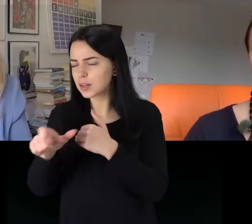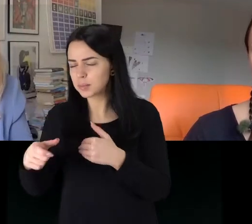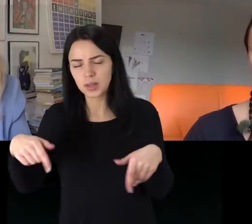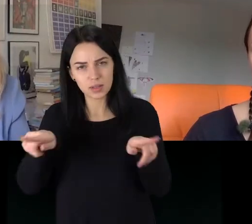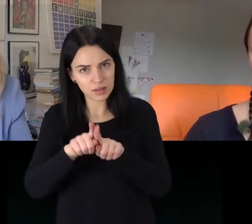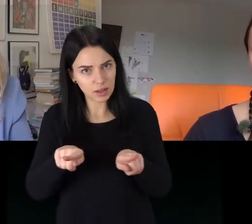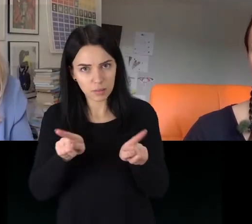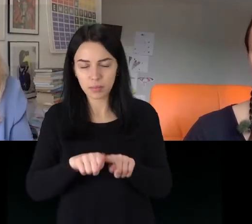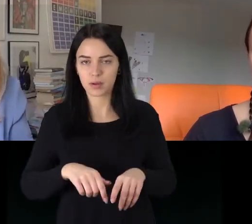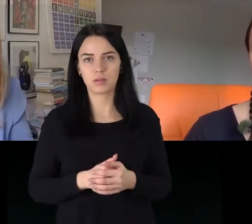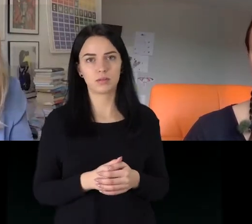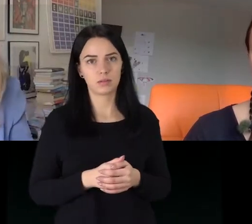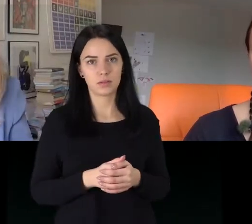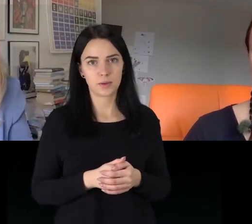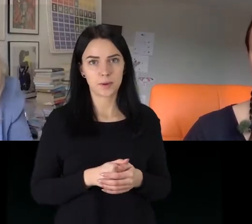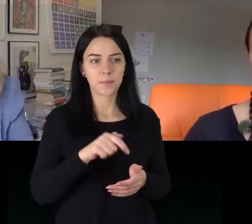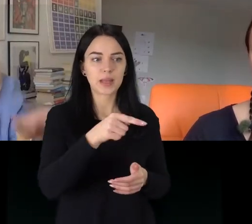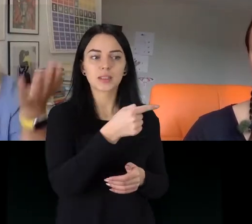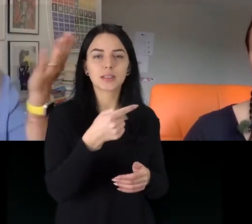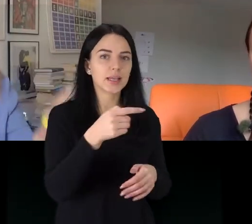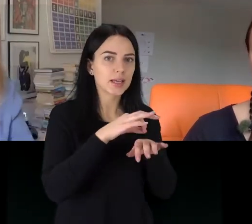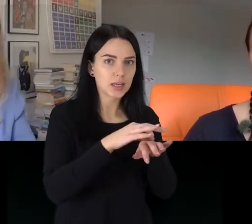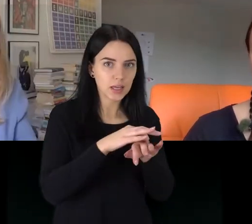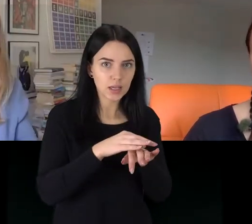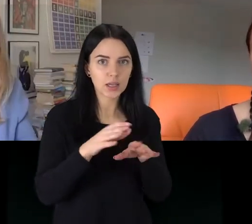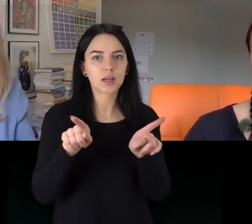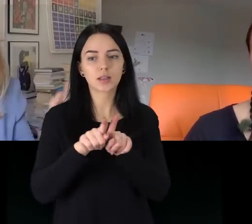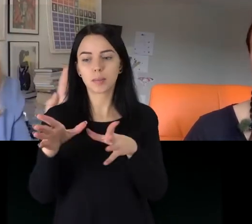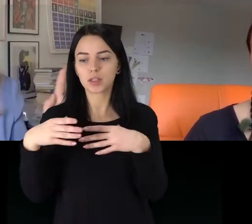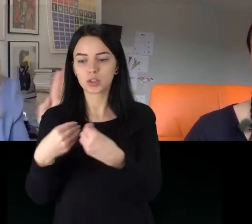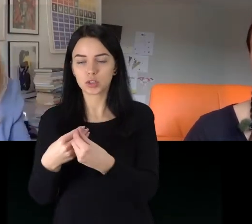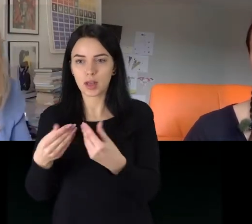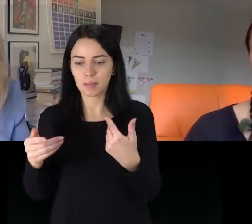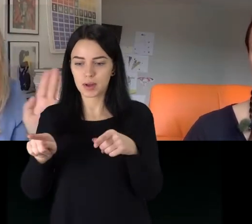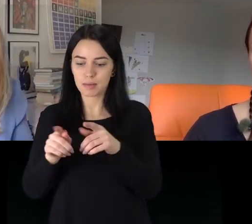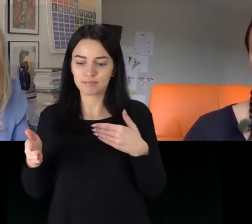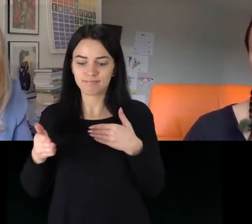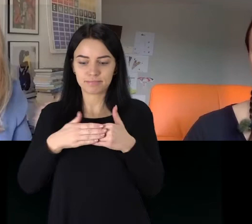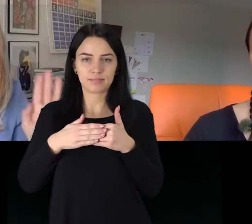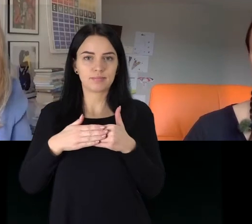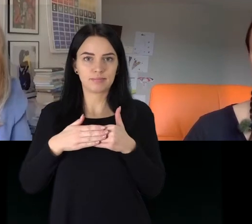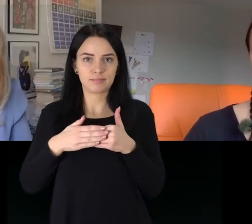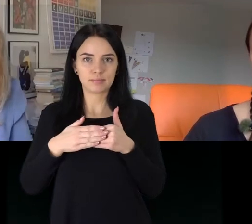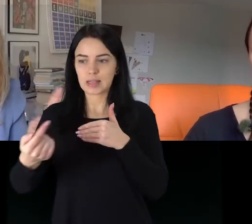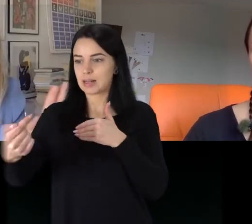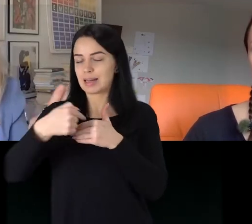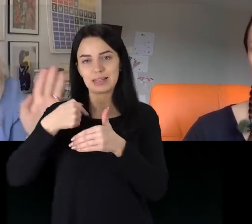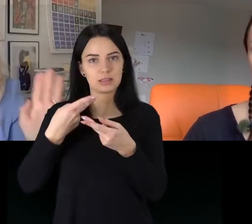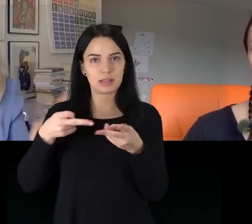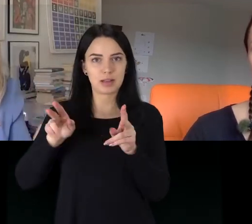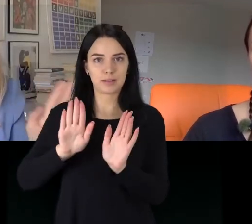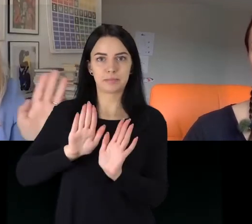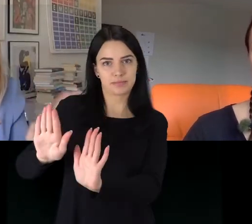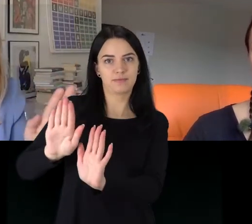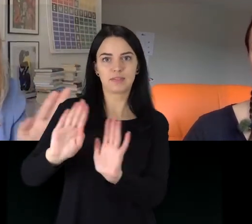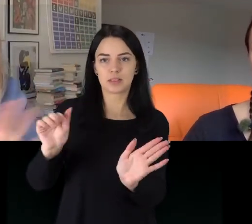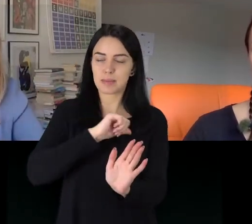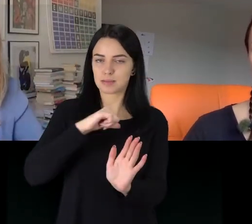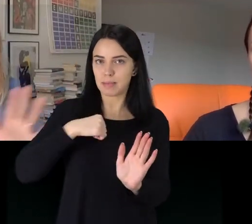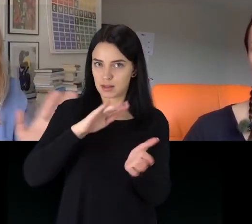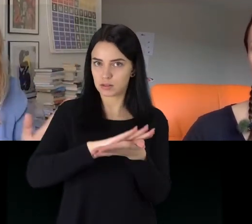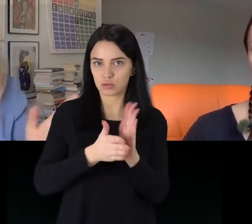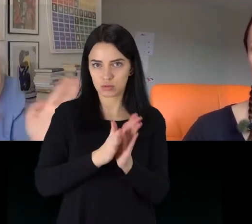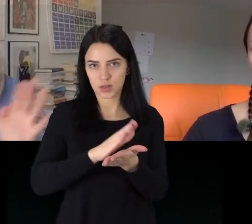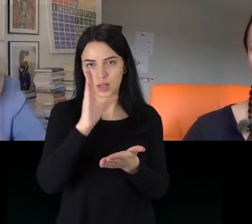taip pat išgyvena, ne? Šitas neigia savo ligą ir šita šeima užsidaro. Jūs į mūsų daržą nelyskite, ne? Sako, mes susitvarkysim.